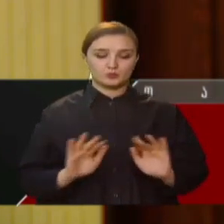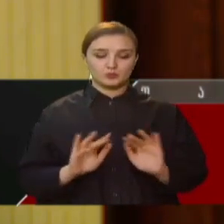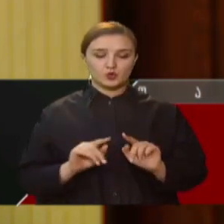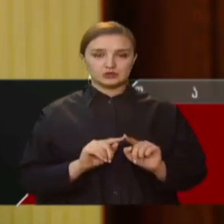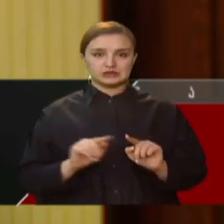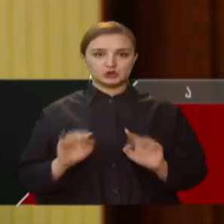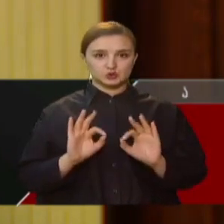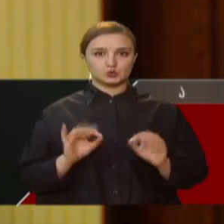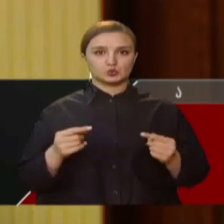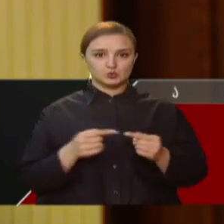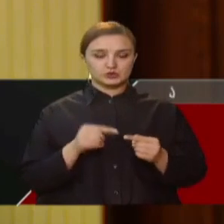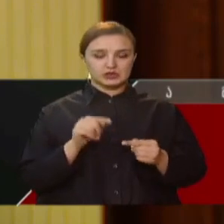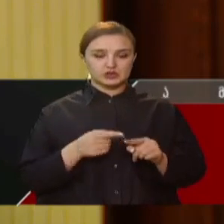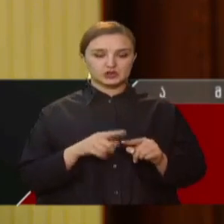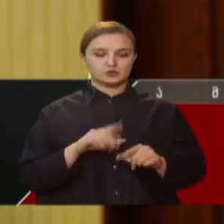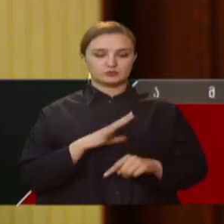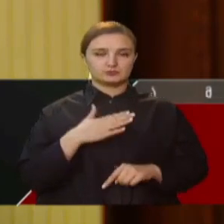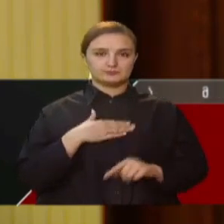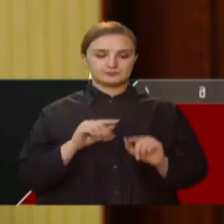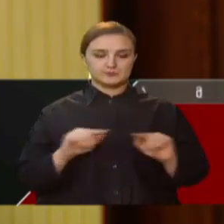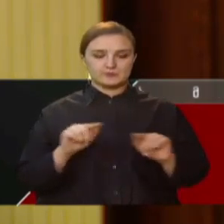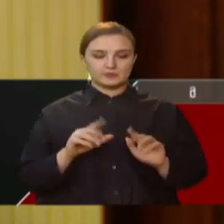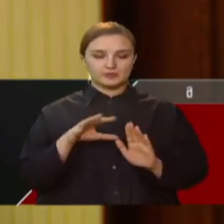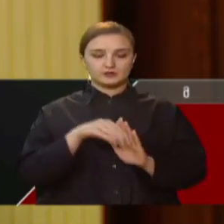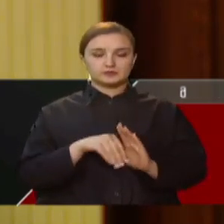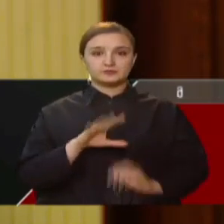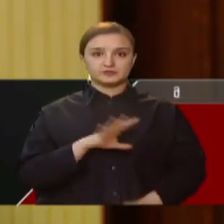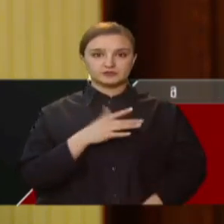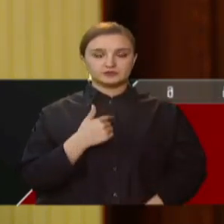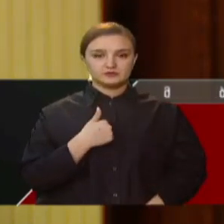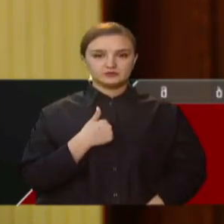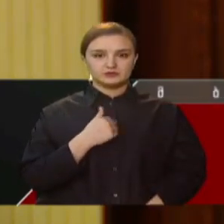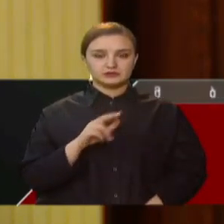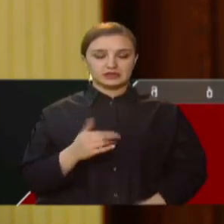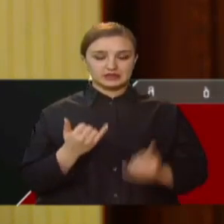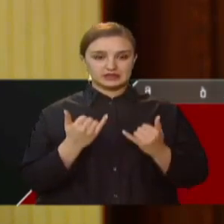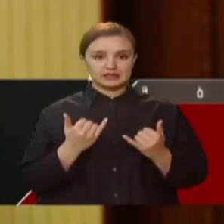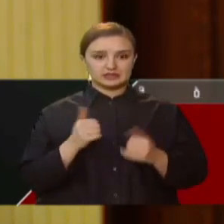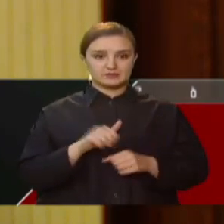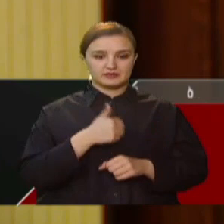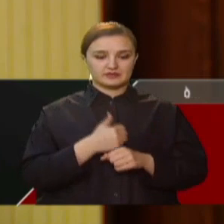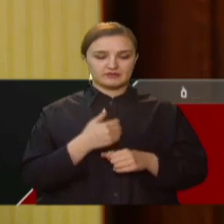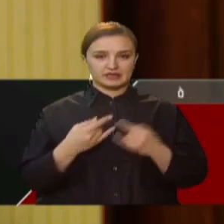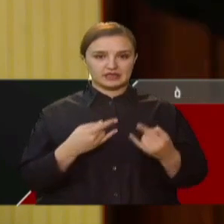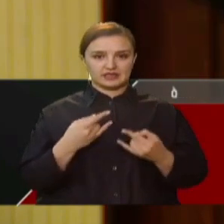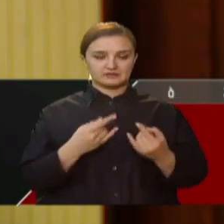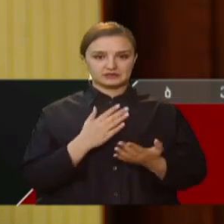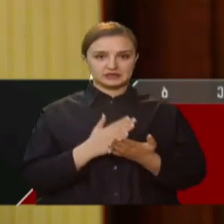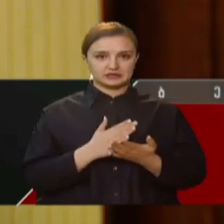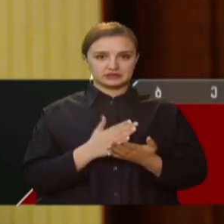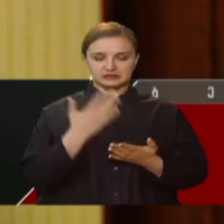პროცესისა ზუსტად ის იყო, რომ ჩვენ ოპოზიციაში რომ ვიყავით. Და დღეს რომ თავარი ტელევიზია იმყოფება